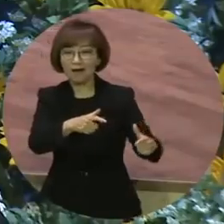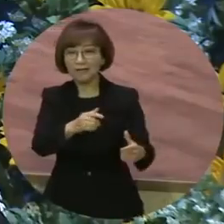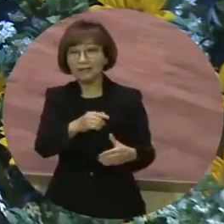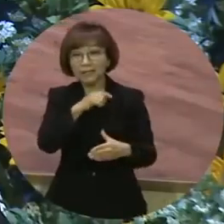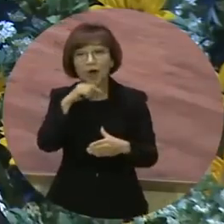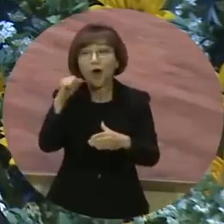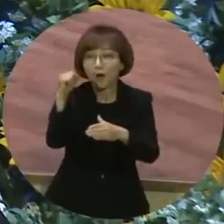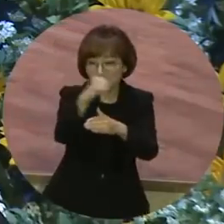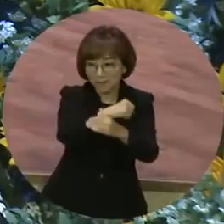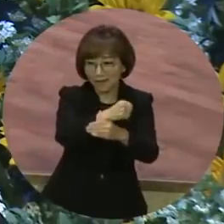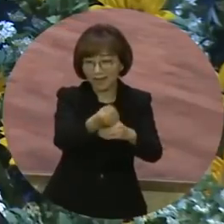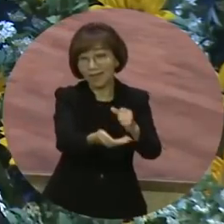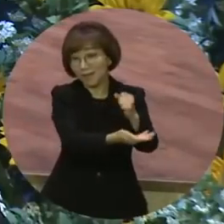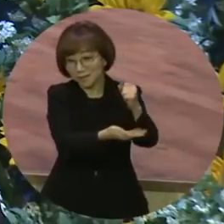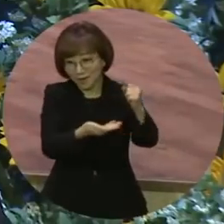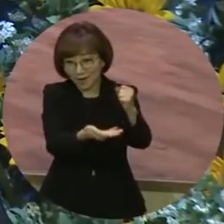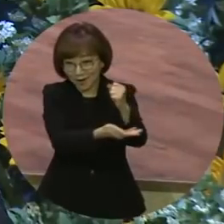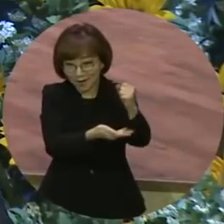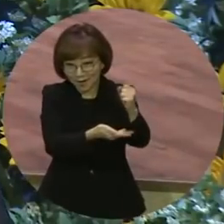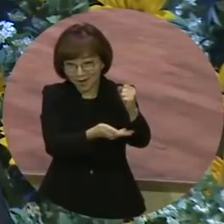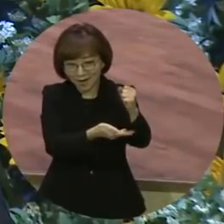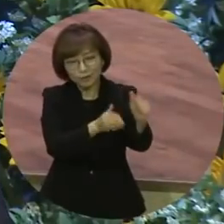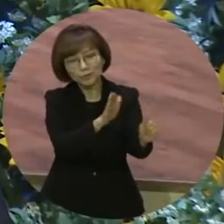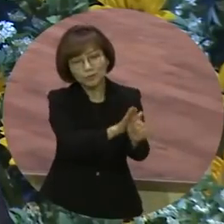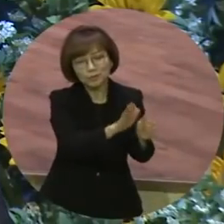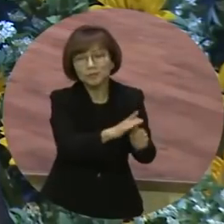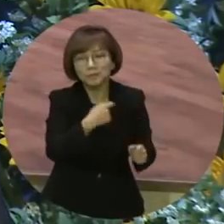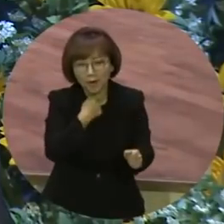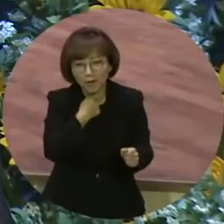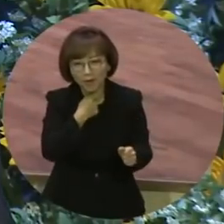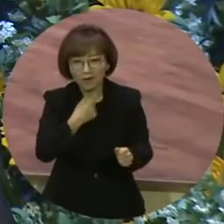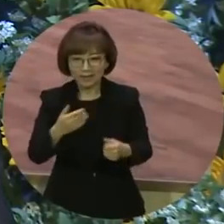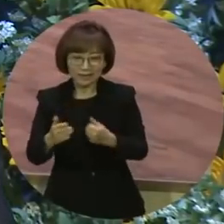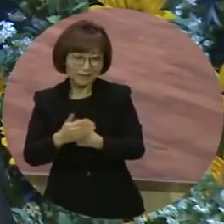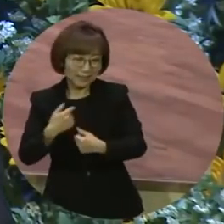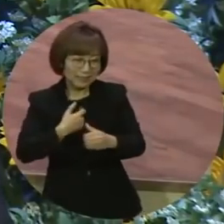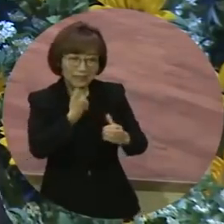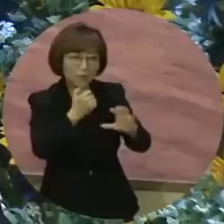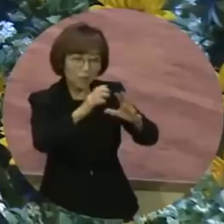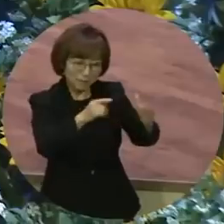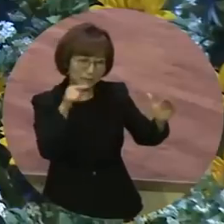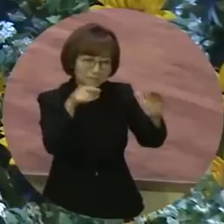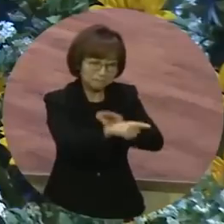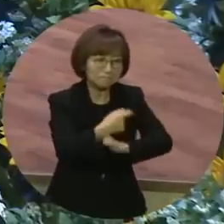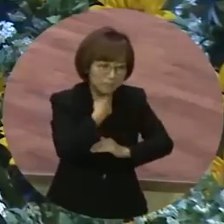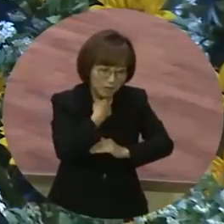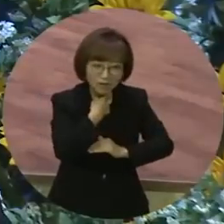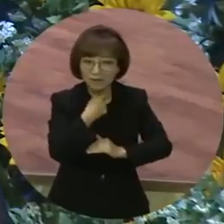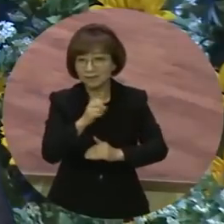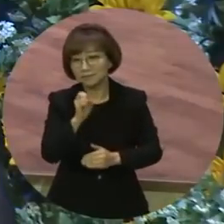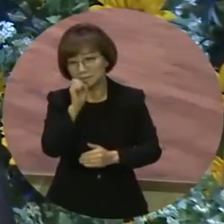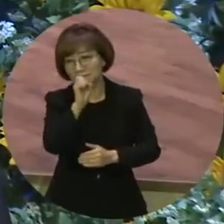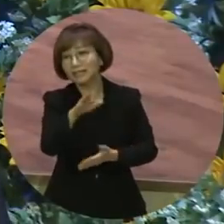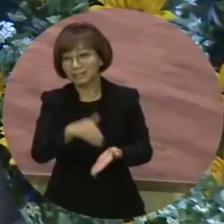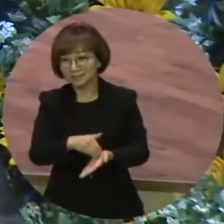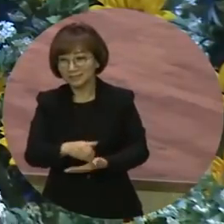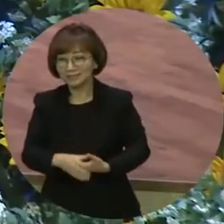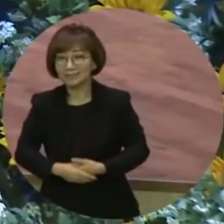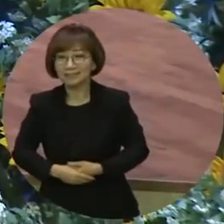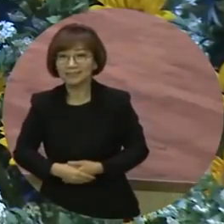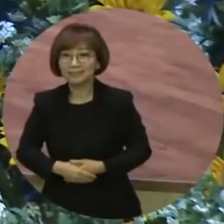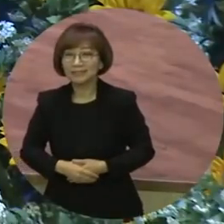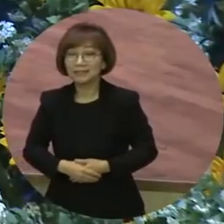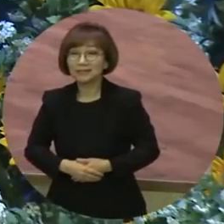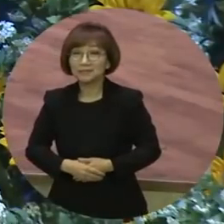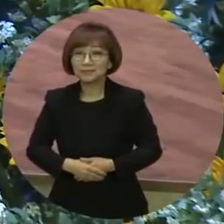이제는 더 큰 열매를 맺게 하기 위해서 내가 내게 가고 싶다. 그런 말씀이에요.